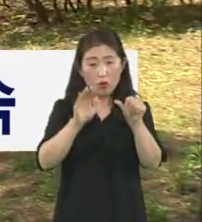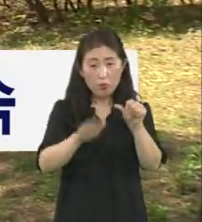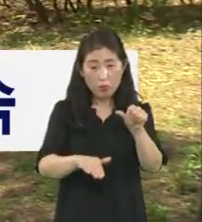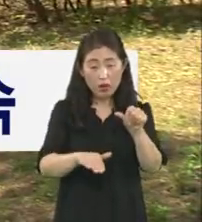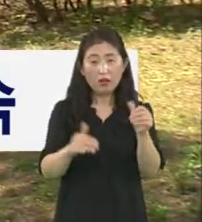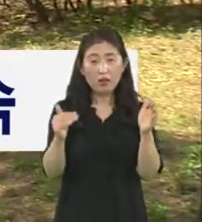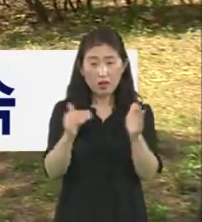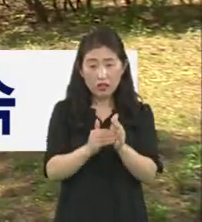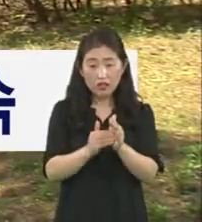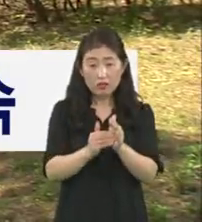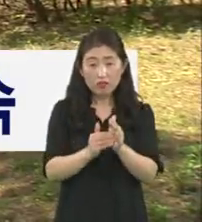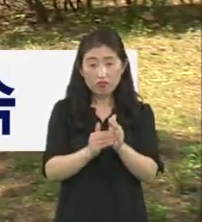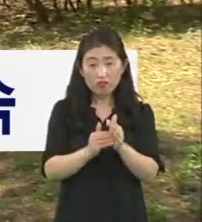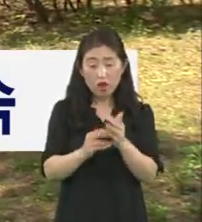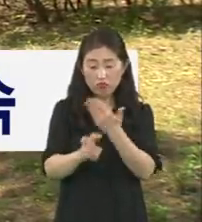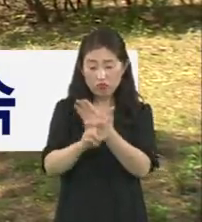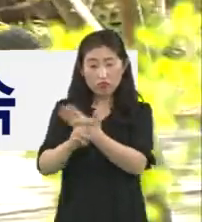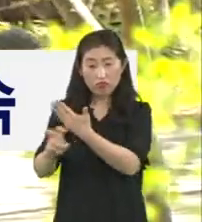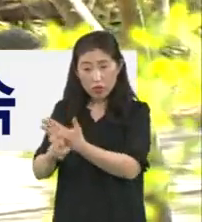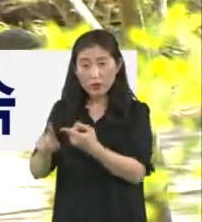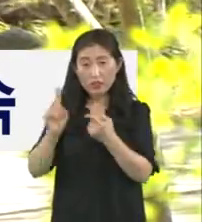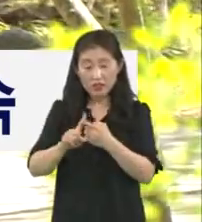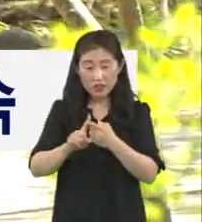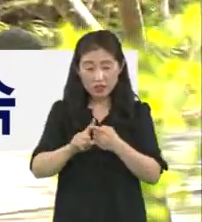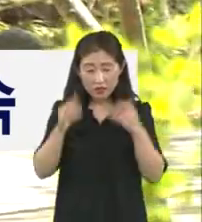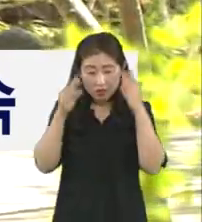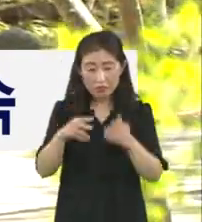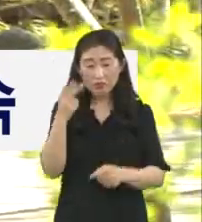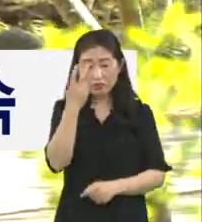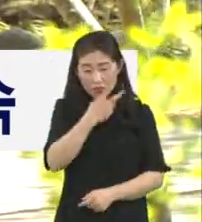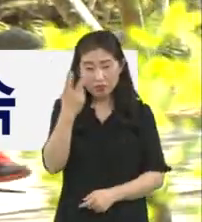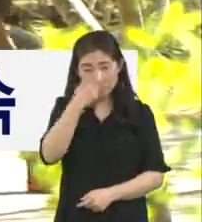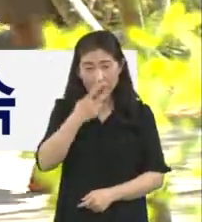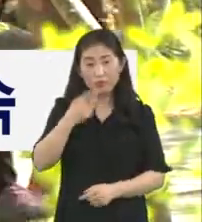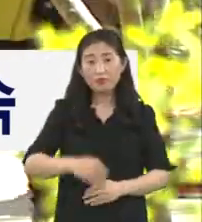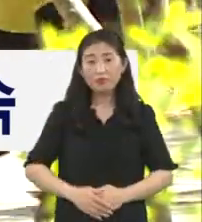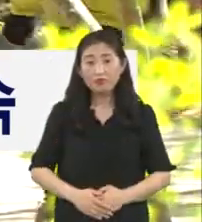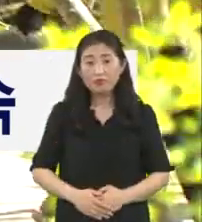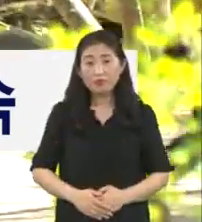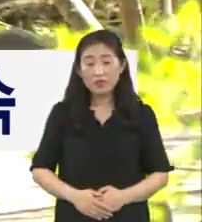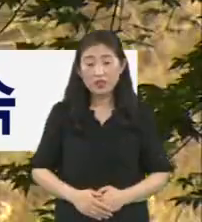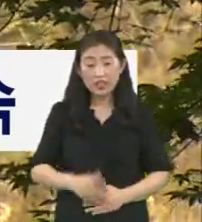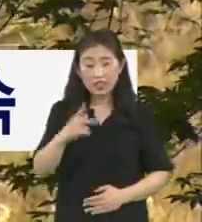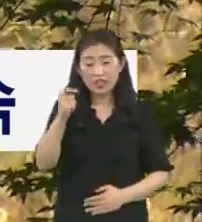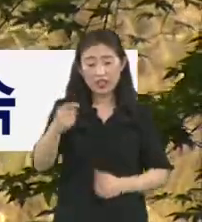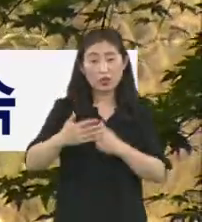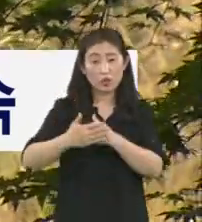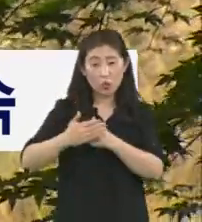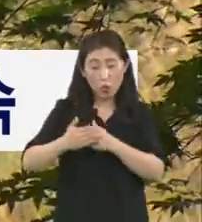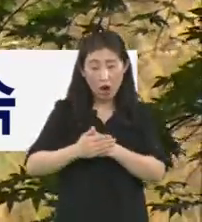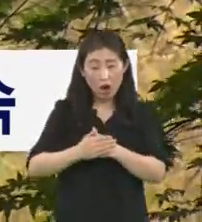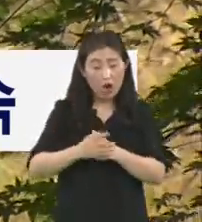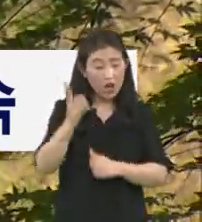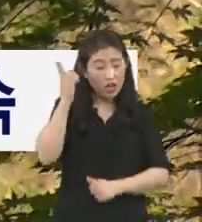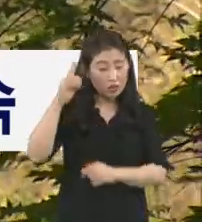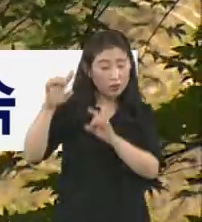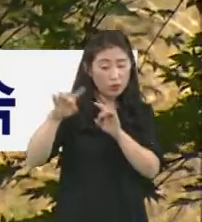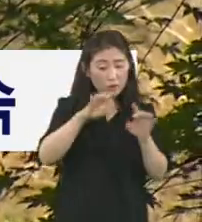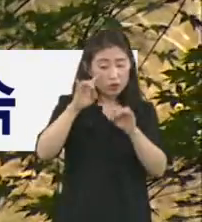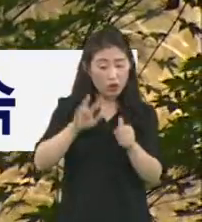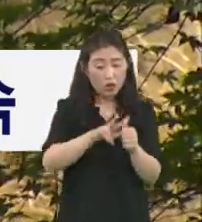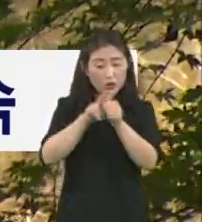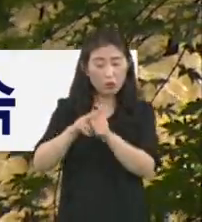달 말까지 산림 내 불법 행위에 대한 특별 단속을 실시합니다. 이를 위해 KT와 협력해 이동전화 신호